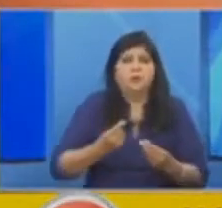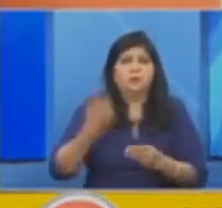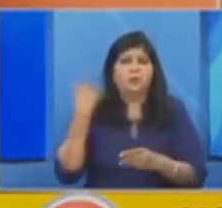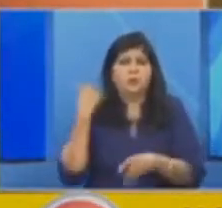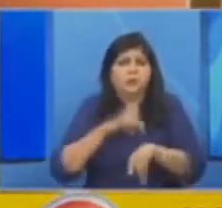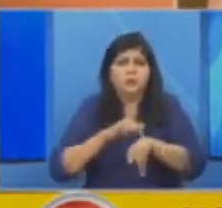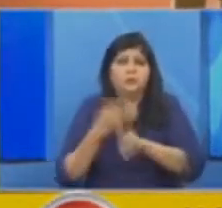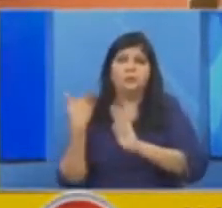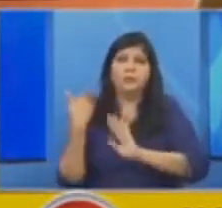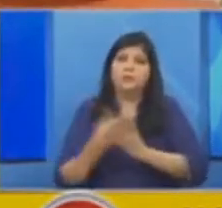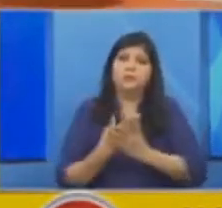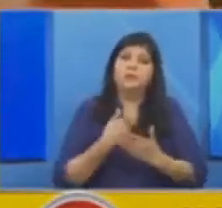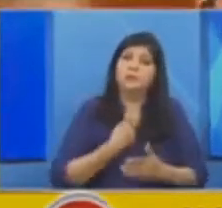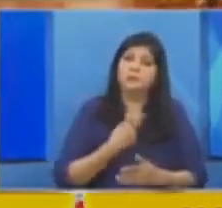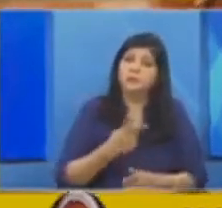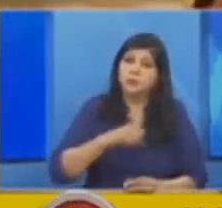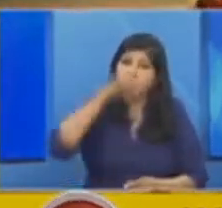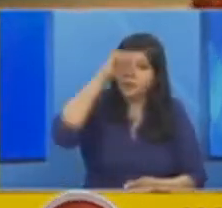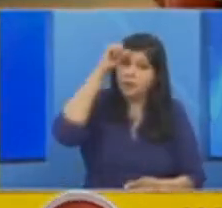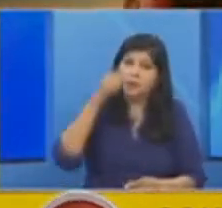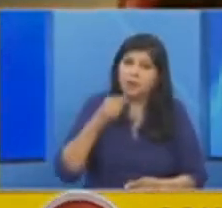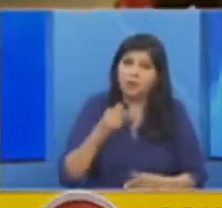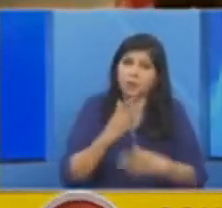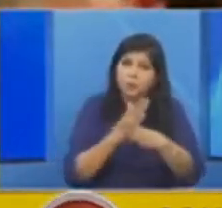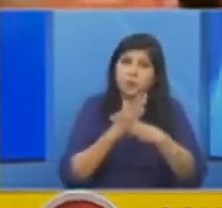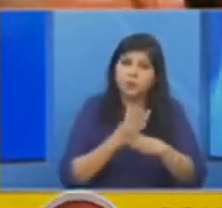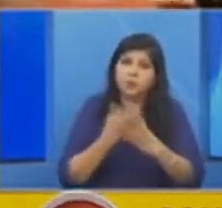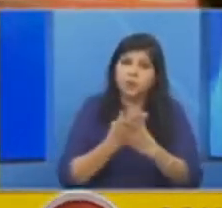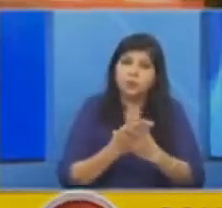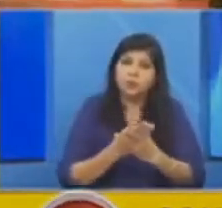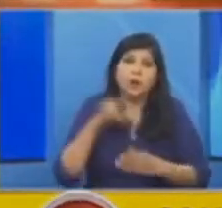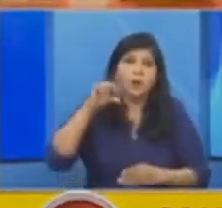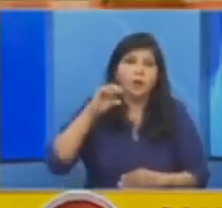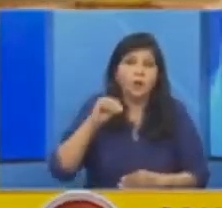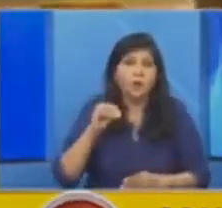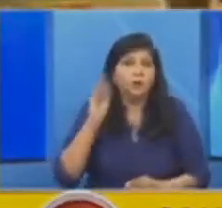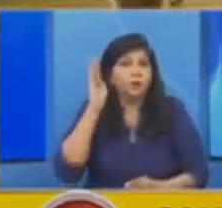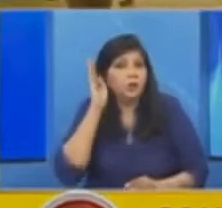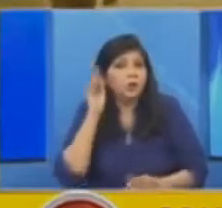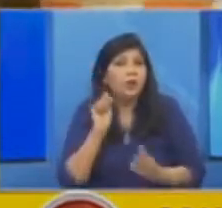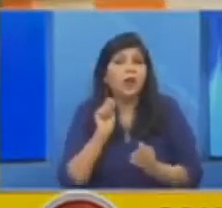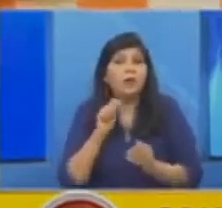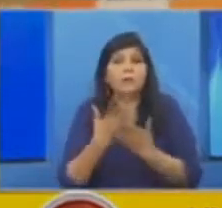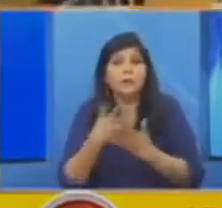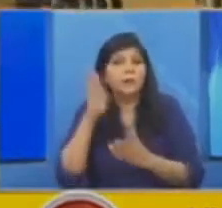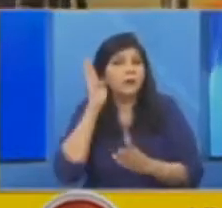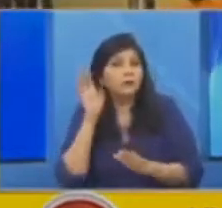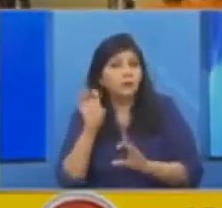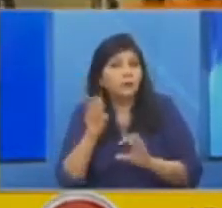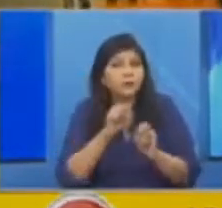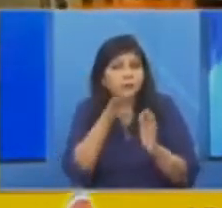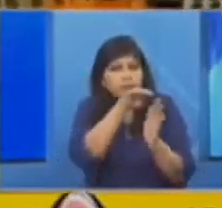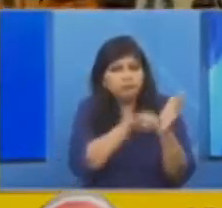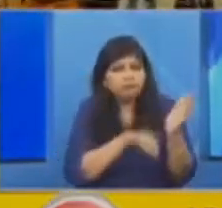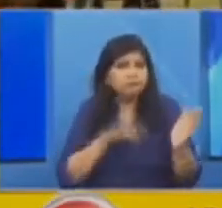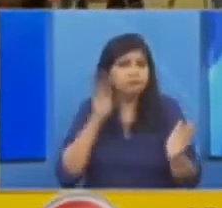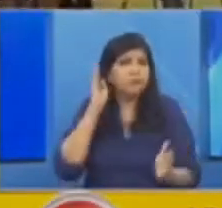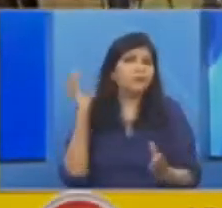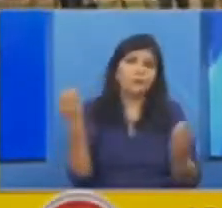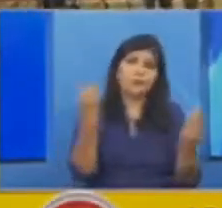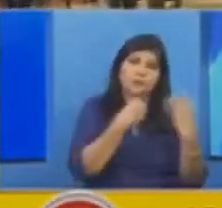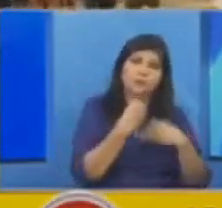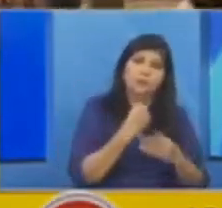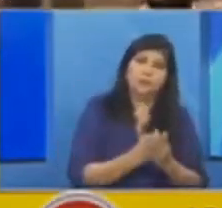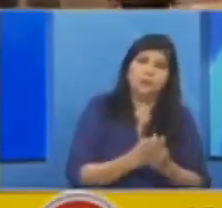पहले मुझे देश की सुरुक्षा में डॉक्स की भूमिका के बारे में बहुत विस्तार से जानने के बिला